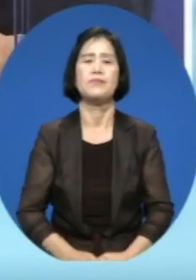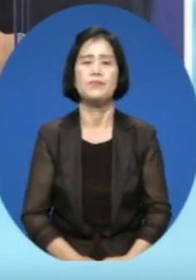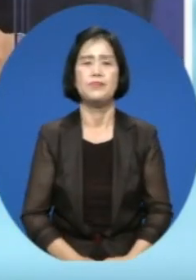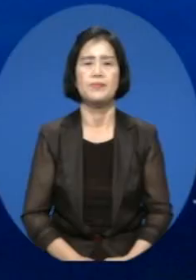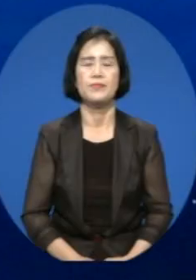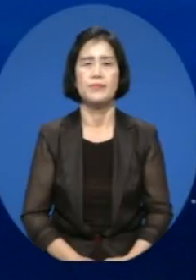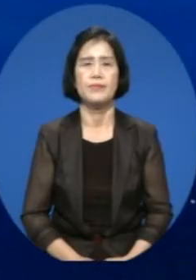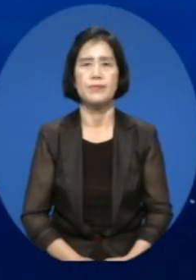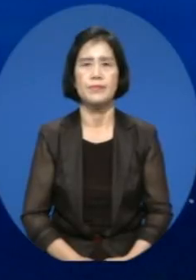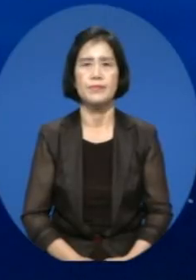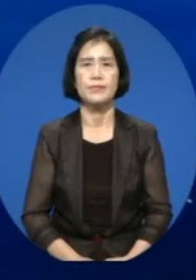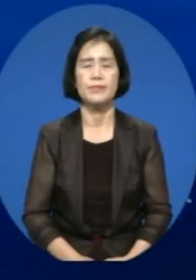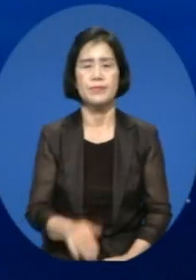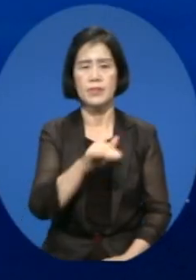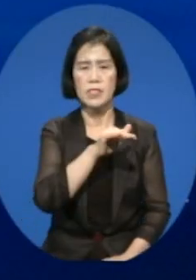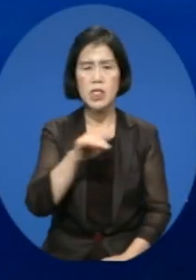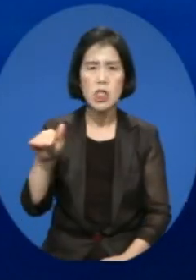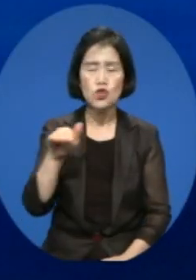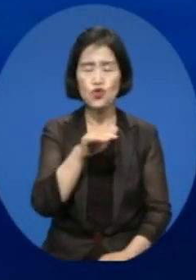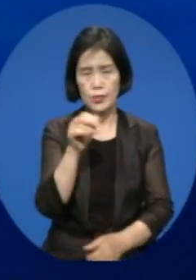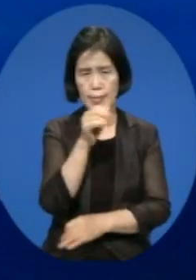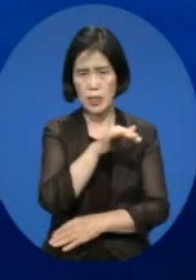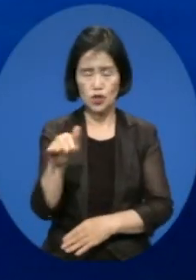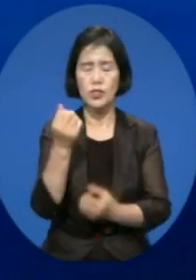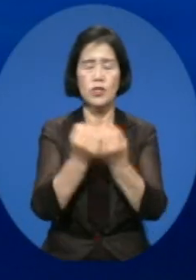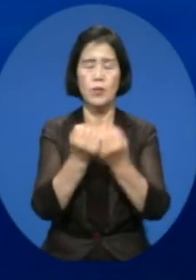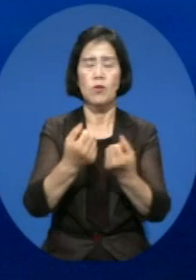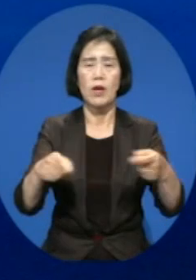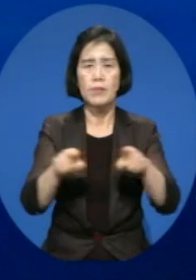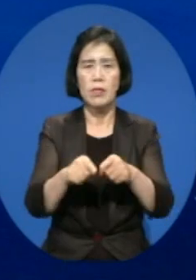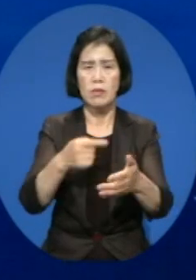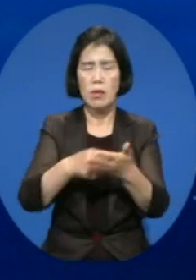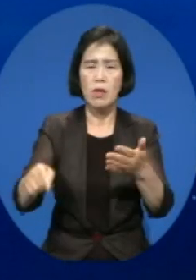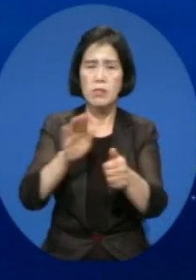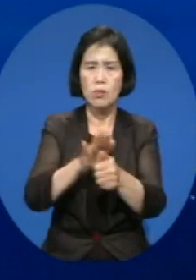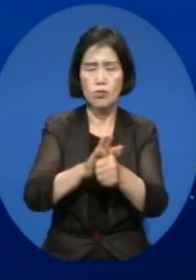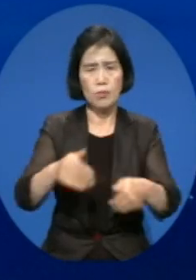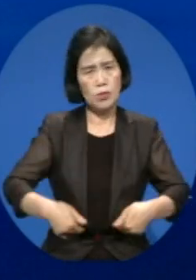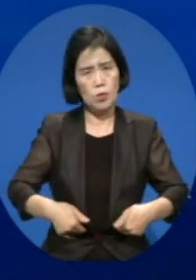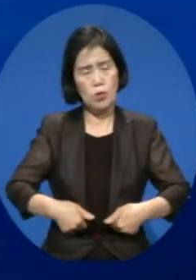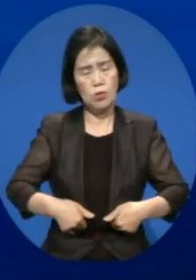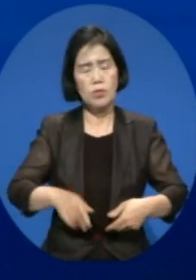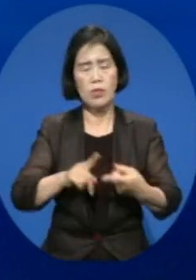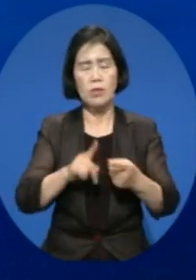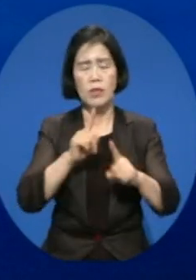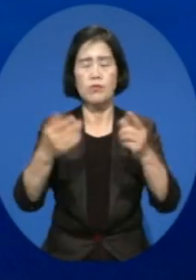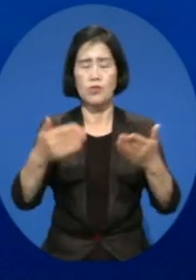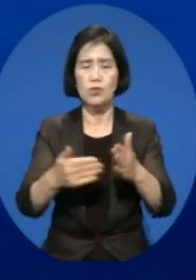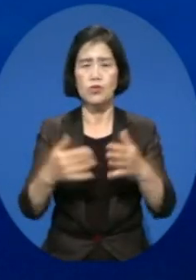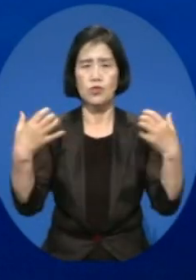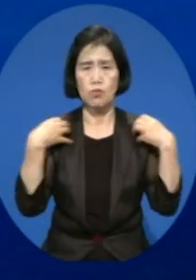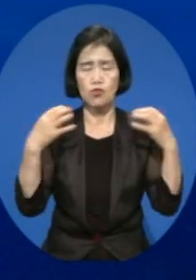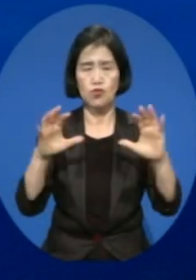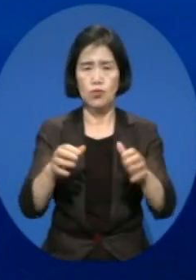그렇군요. 자, 이 기준이 어떻게 되는지에 대한 설명과 더불어 재난지원금이 왜 필요한지도 말씀을 해주셨습니다. 정부,